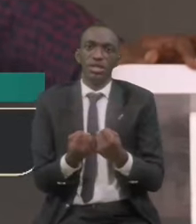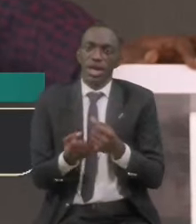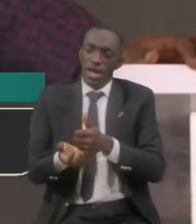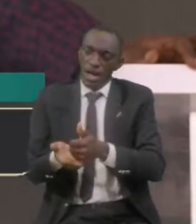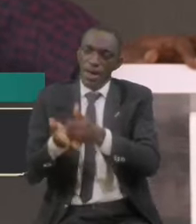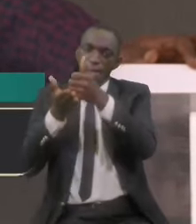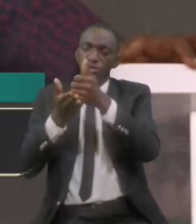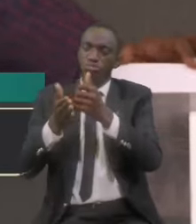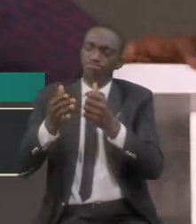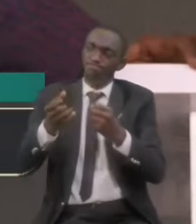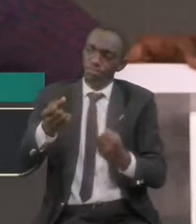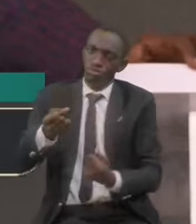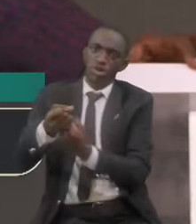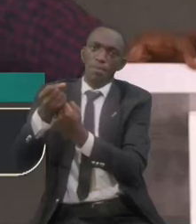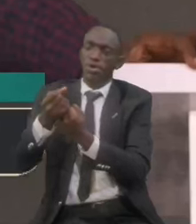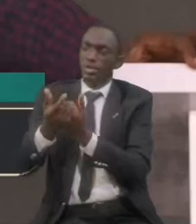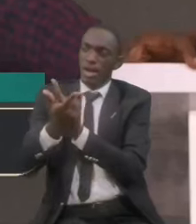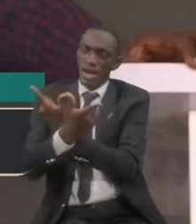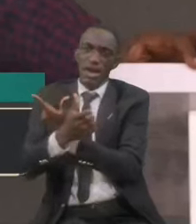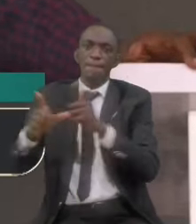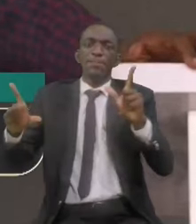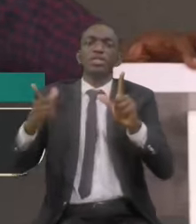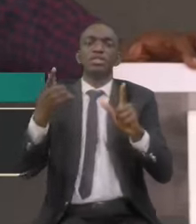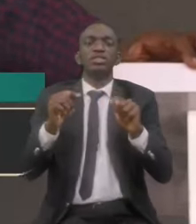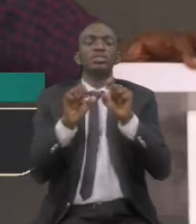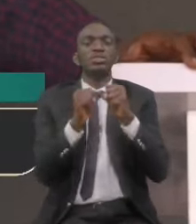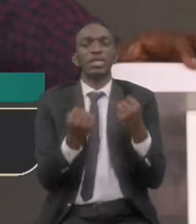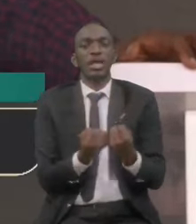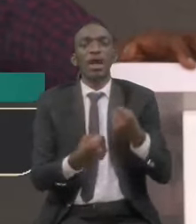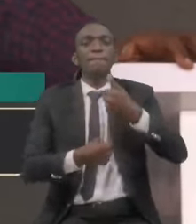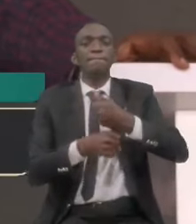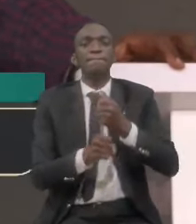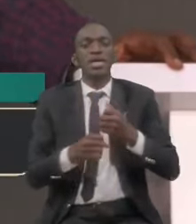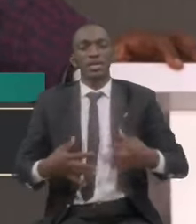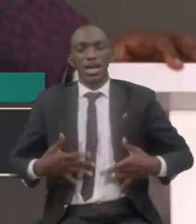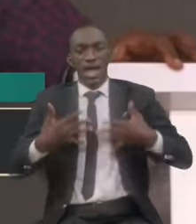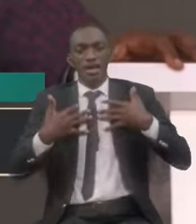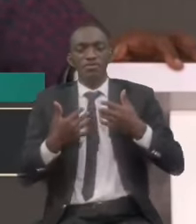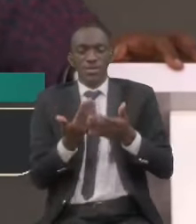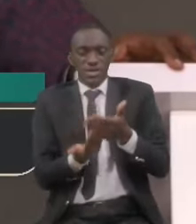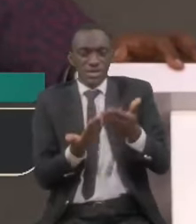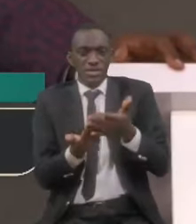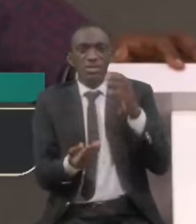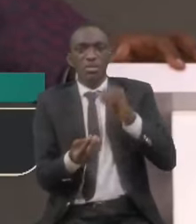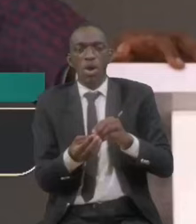Pour élever la société, libérer la société. Rend la vie plus facile, meilleure